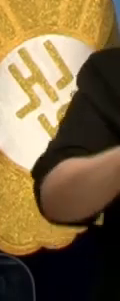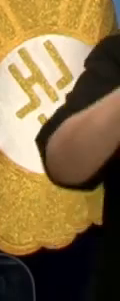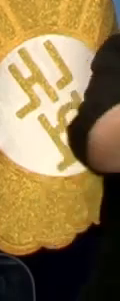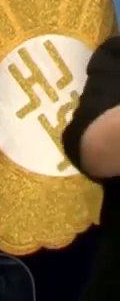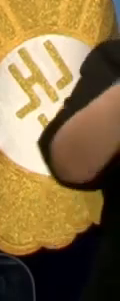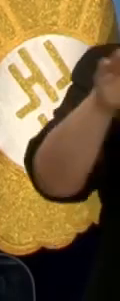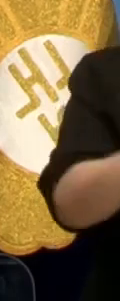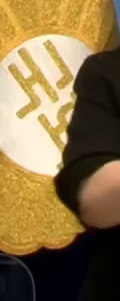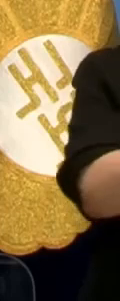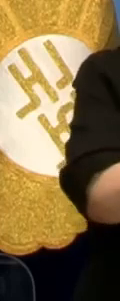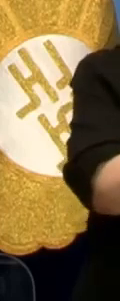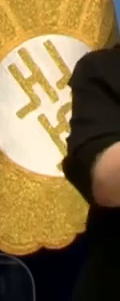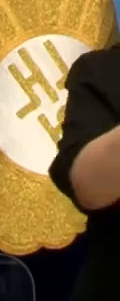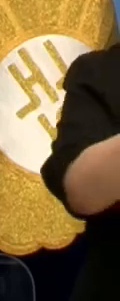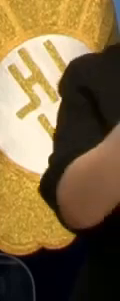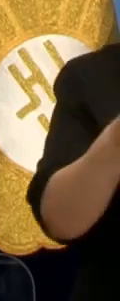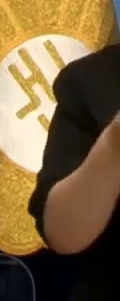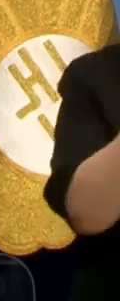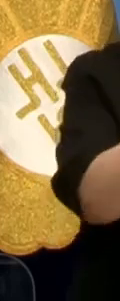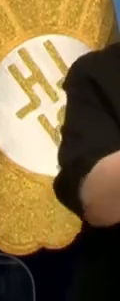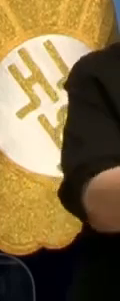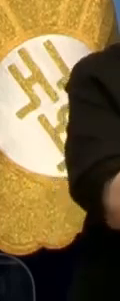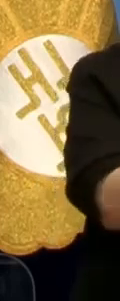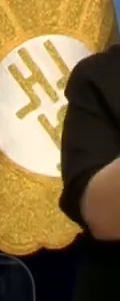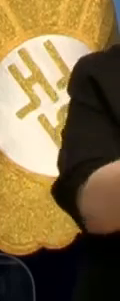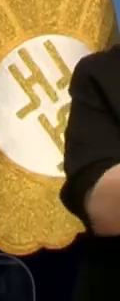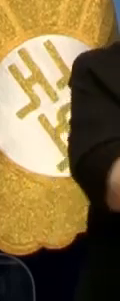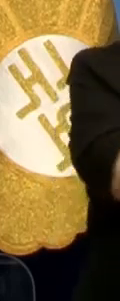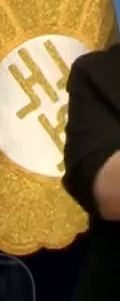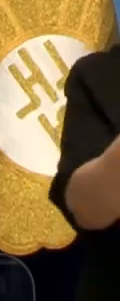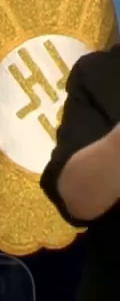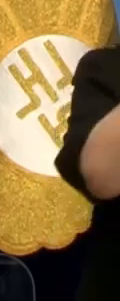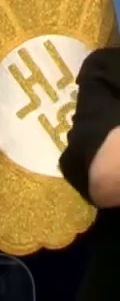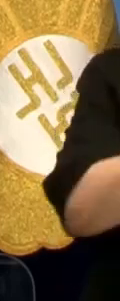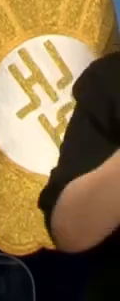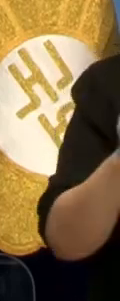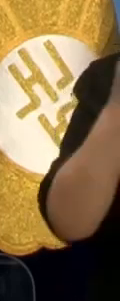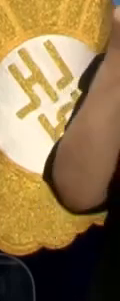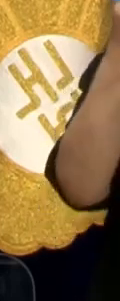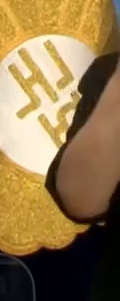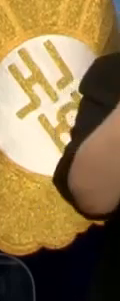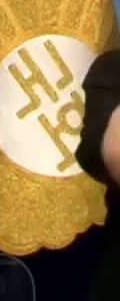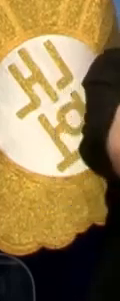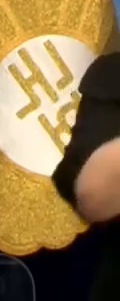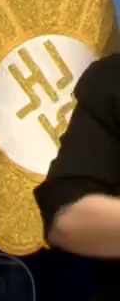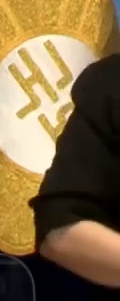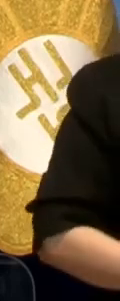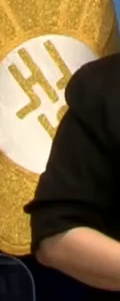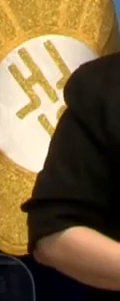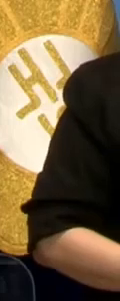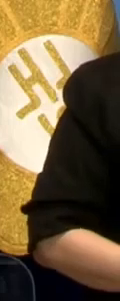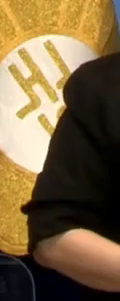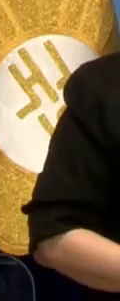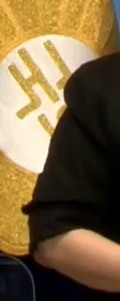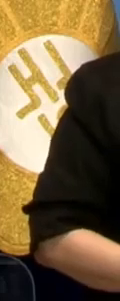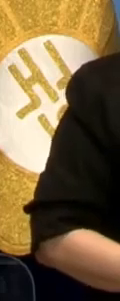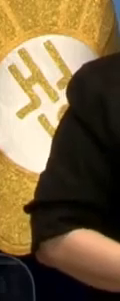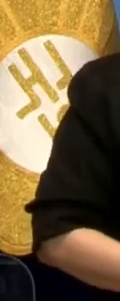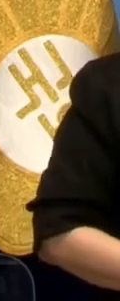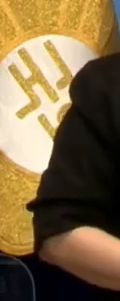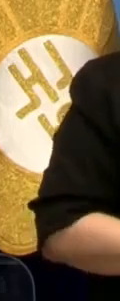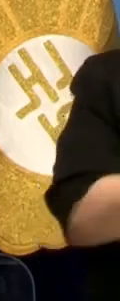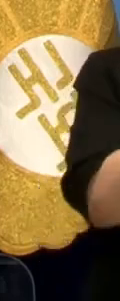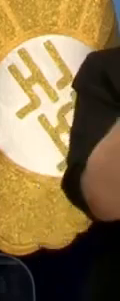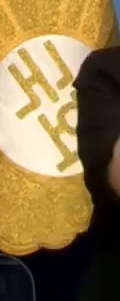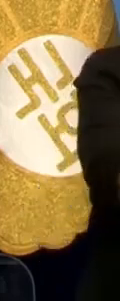활성화되고 부동산 투기가 억제되는 여러 효과가 동시에 나타나게 될 것입니다. 만국적인 부동산